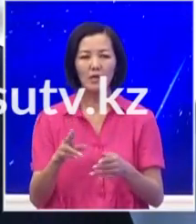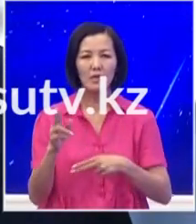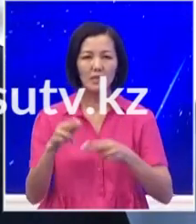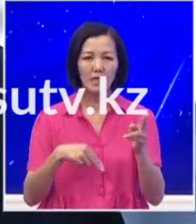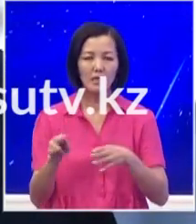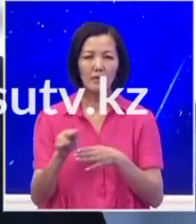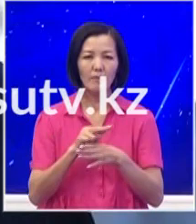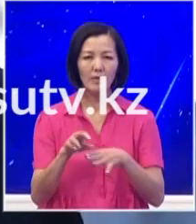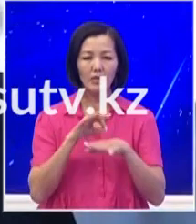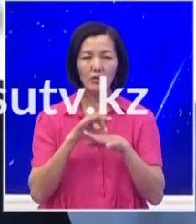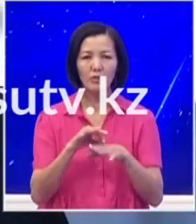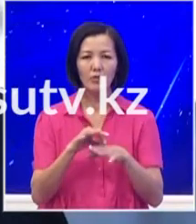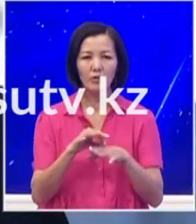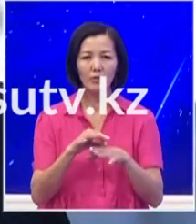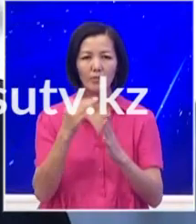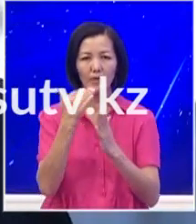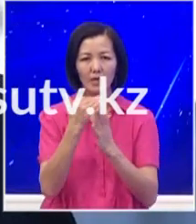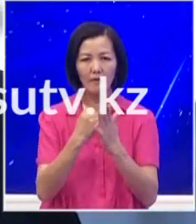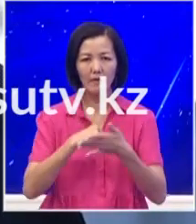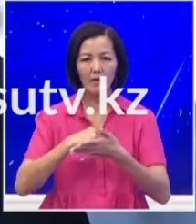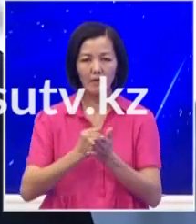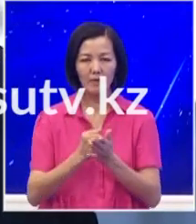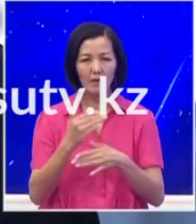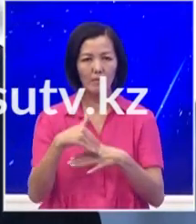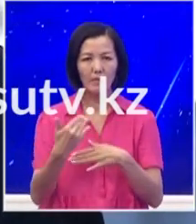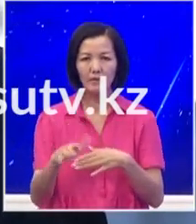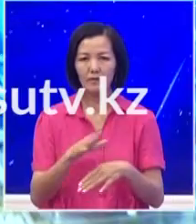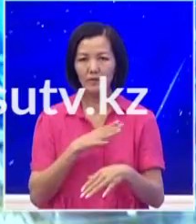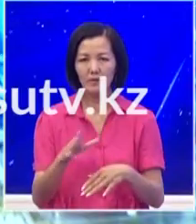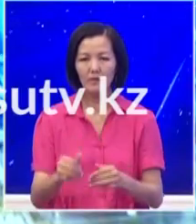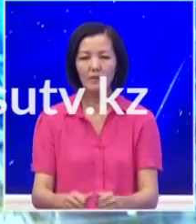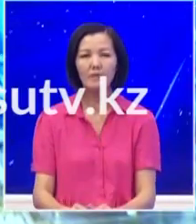работы ведутся в соответствии с утвержденными графиками.